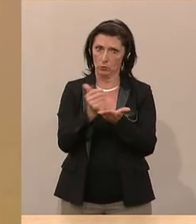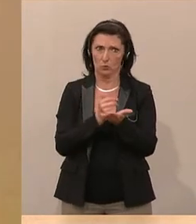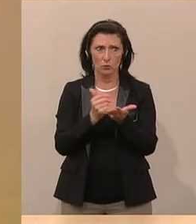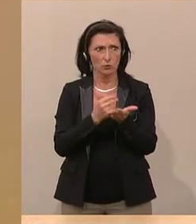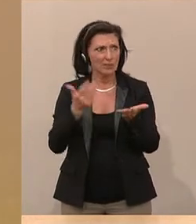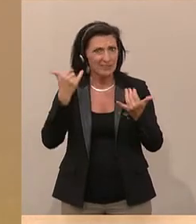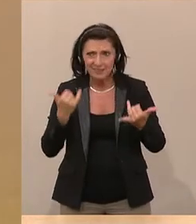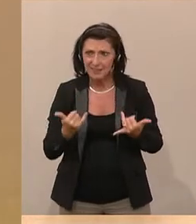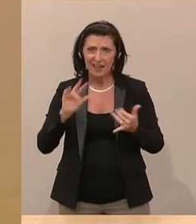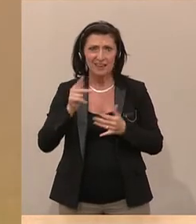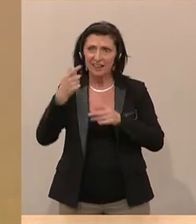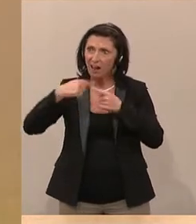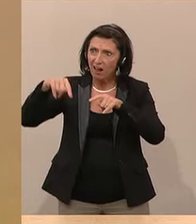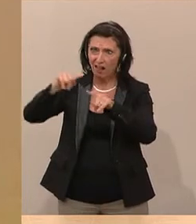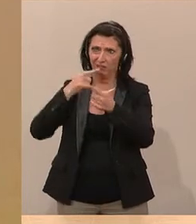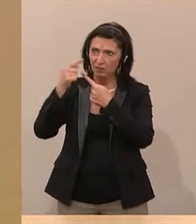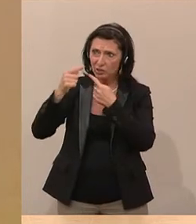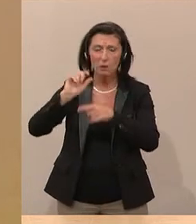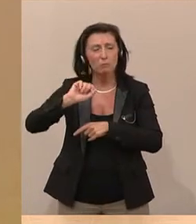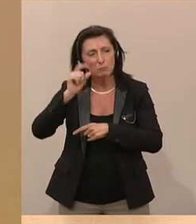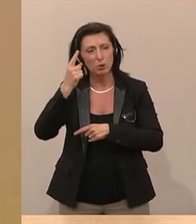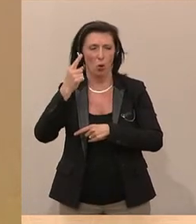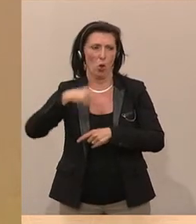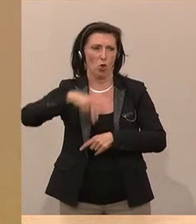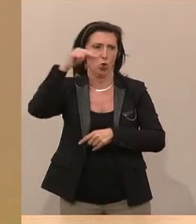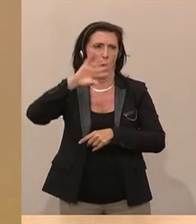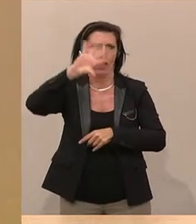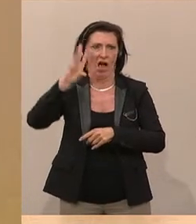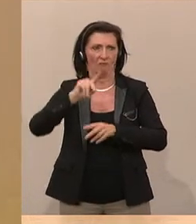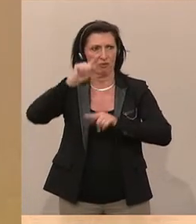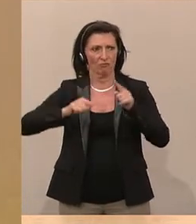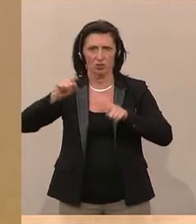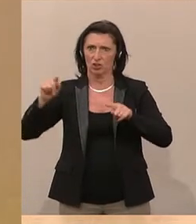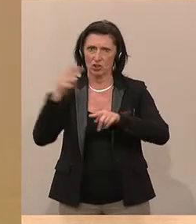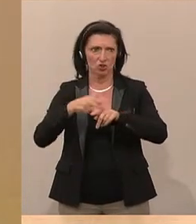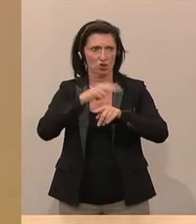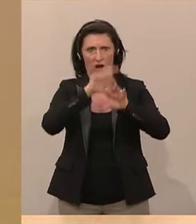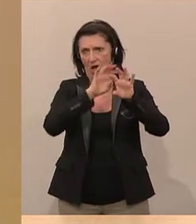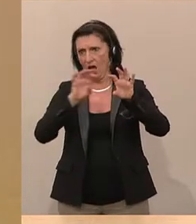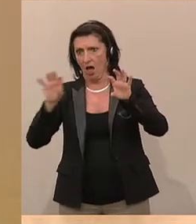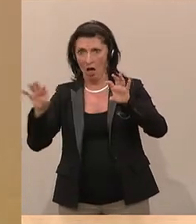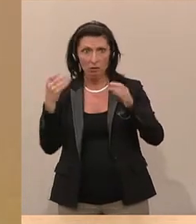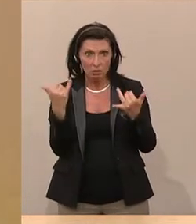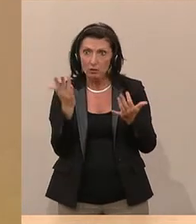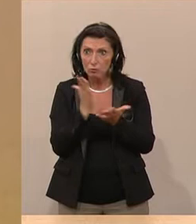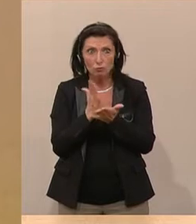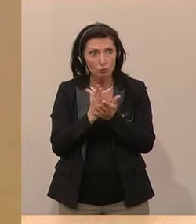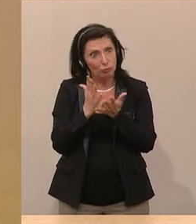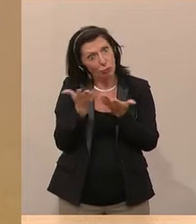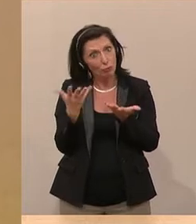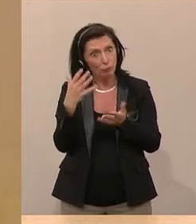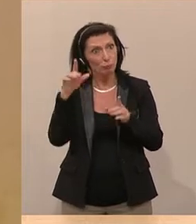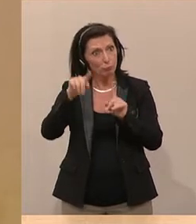laufend Gespräche mit Drittländern, vor allem mit den nordafrikanischen Staaten. Und man zeigt und man sieht auch, dass das Früchte trägt, vor allem in